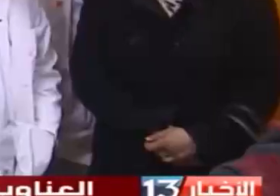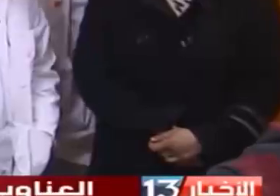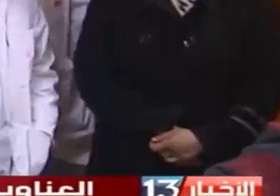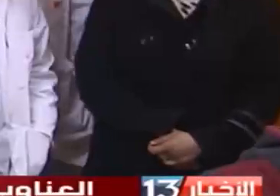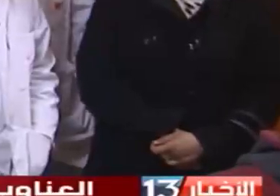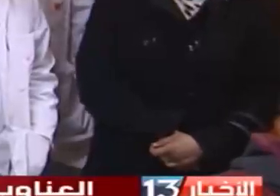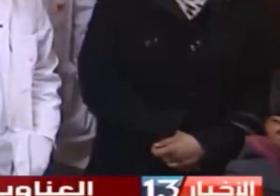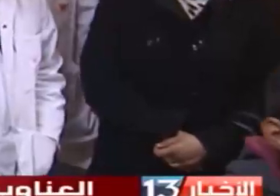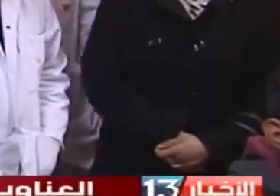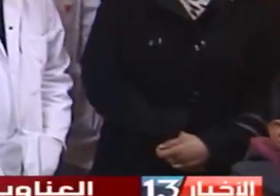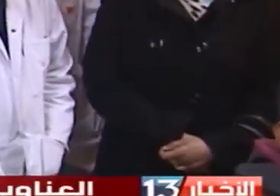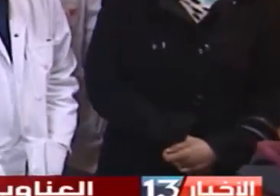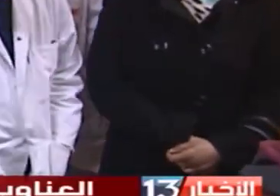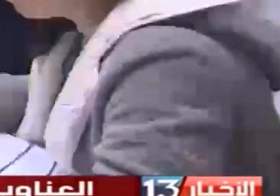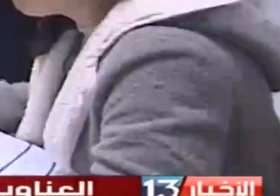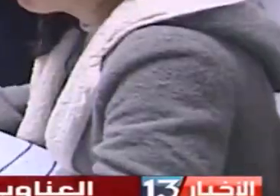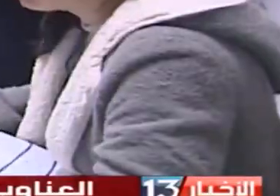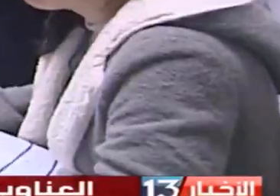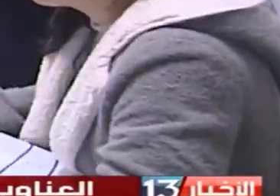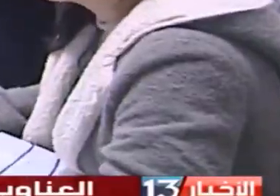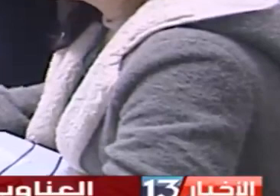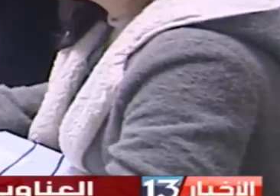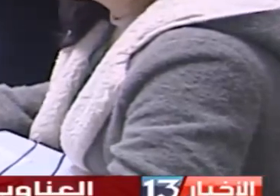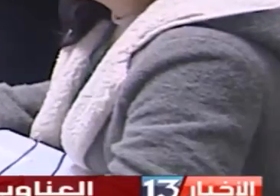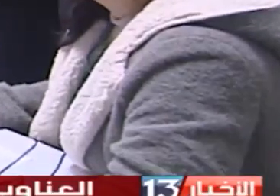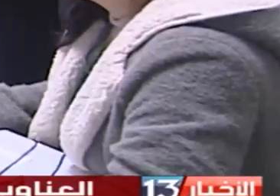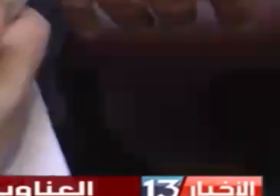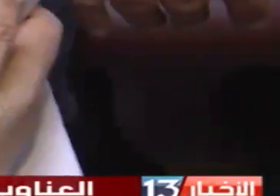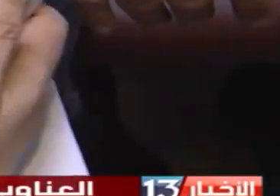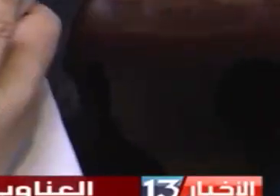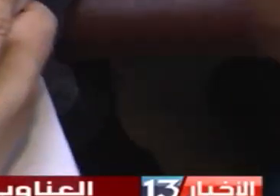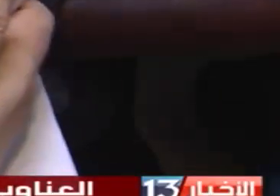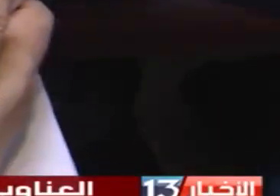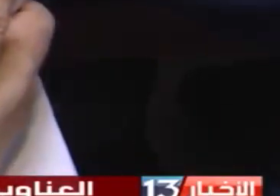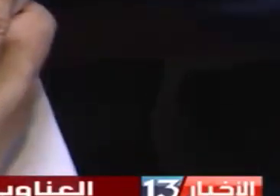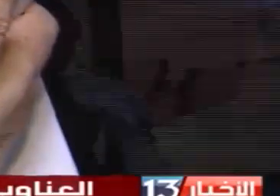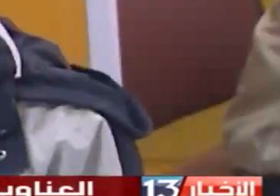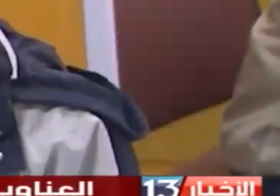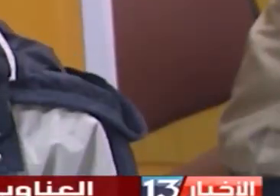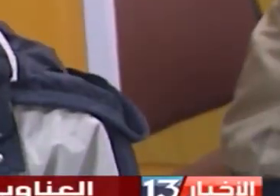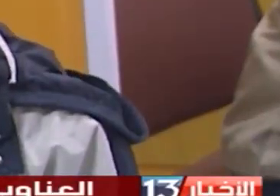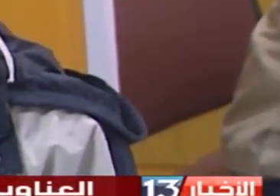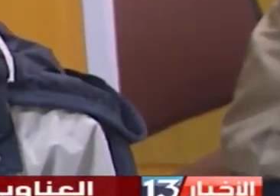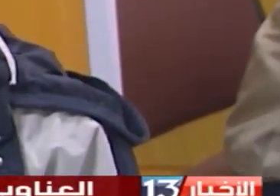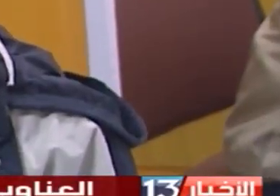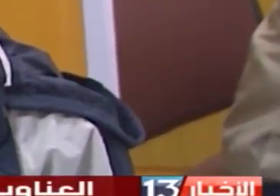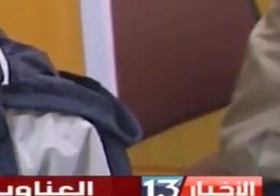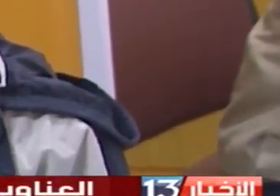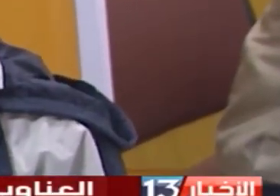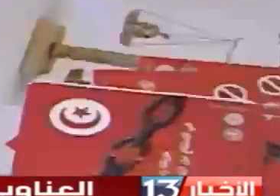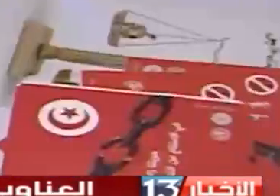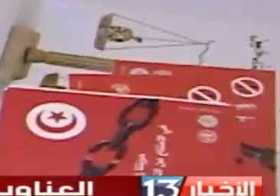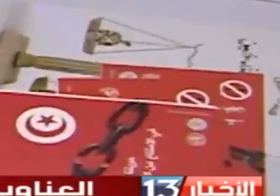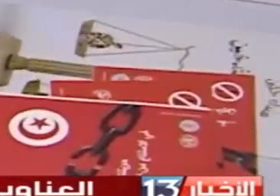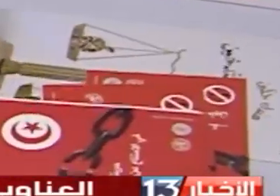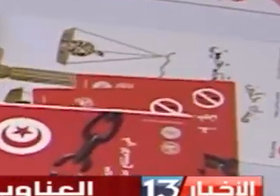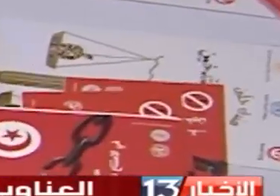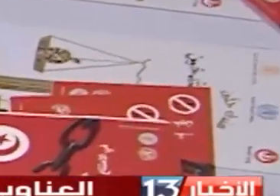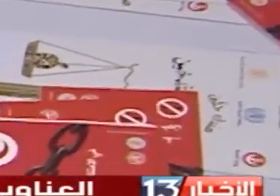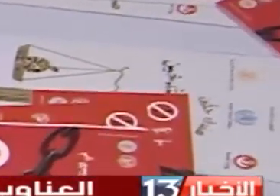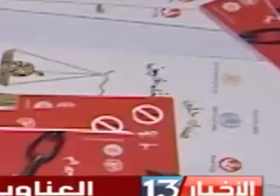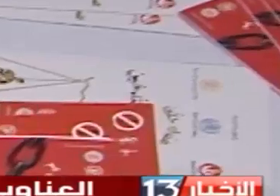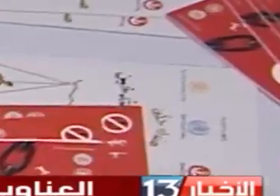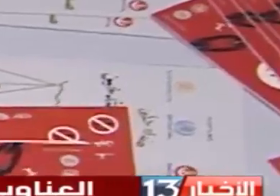يوم توعوي مفتوح حول مضار التدخين والجلطة الدماغية لمساعدة المدخنين على الإقلاع عنه لما يسببه من